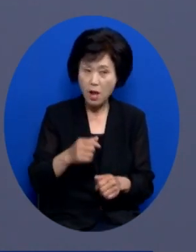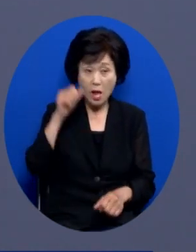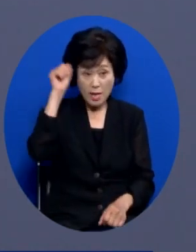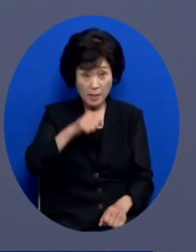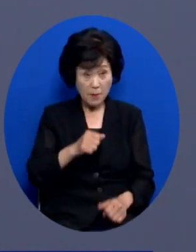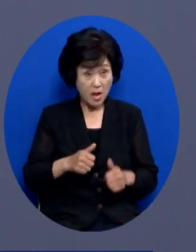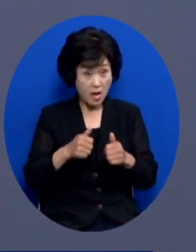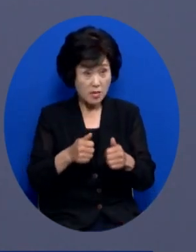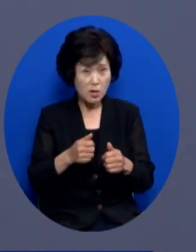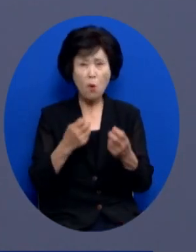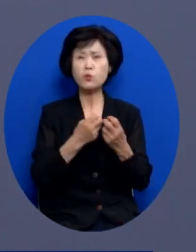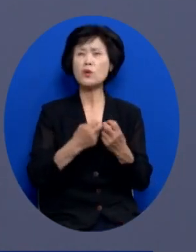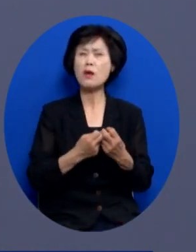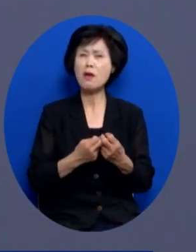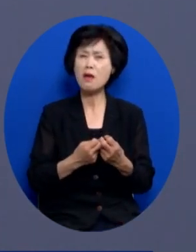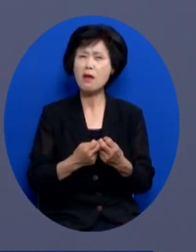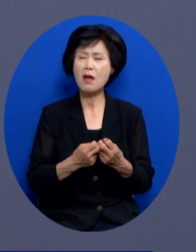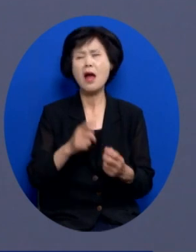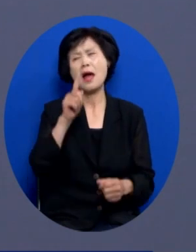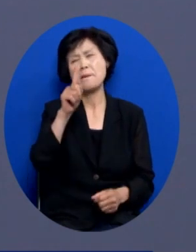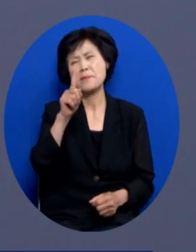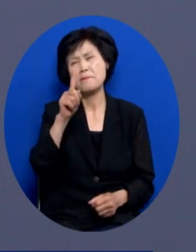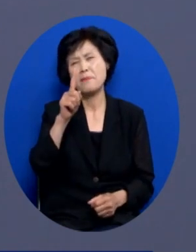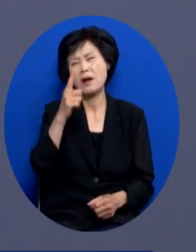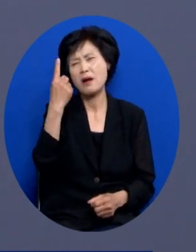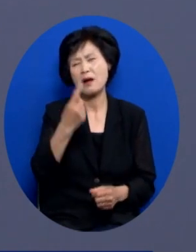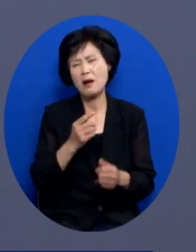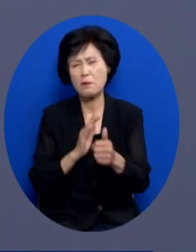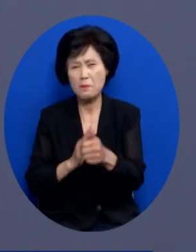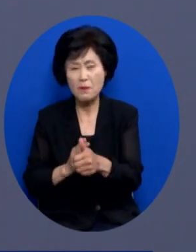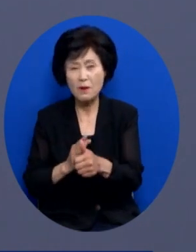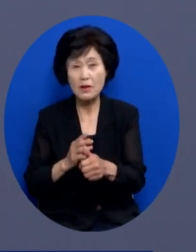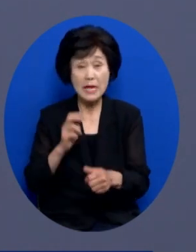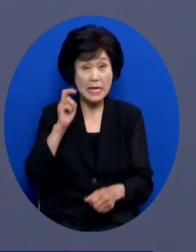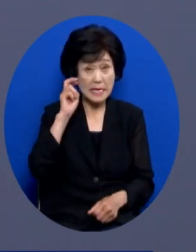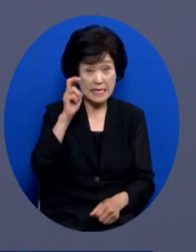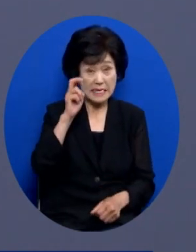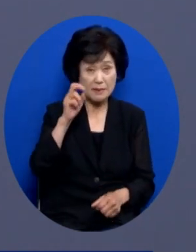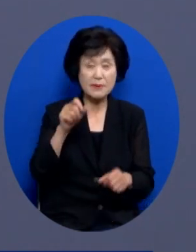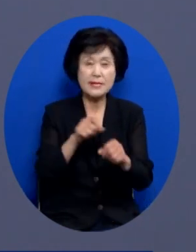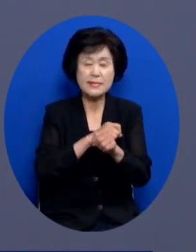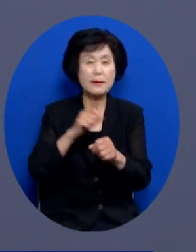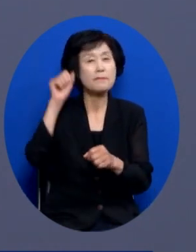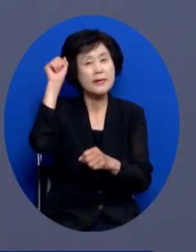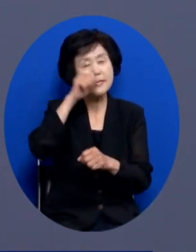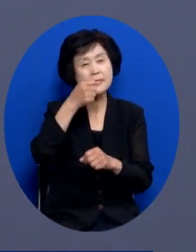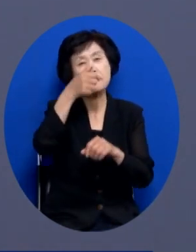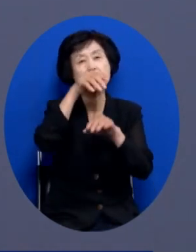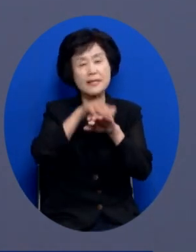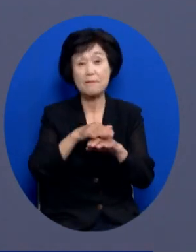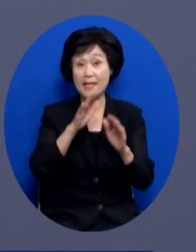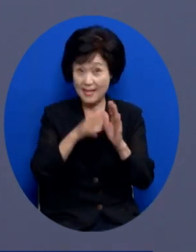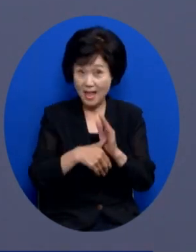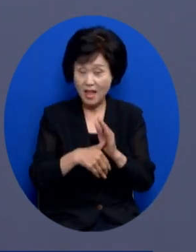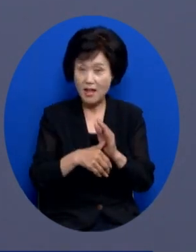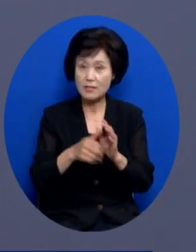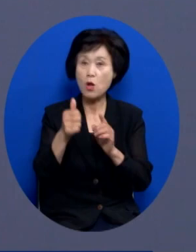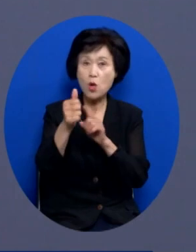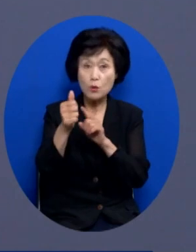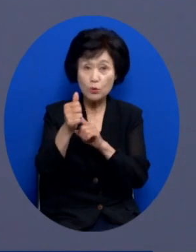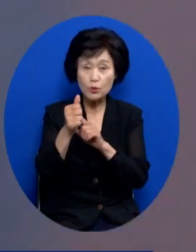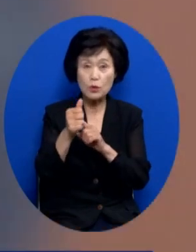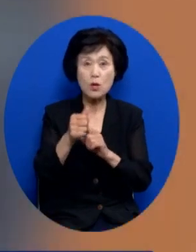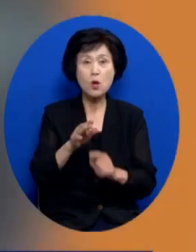인사를 가요 그러시는 거예요. 한 번만 오시라고. 20일 특세 총진군할 때인데 이분이 정말